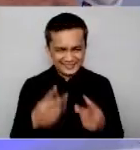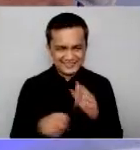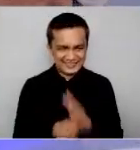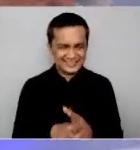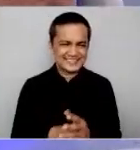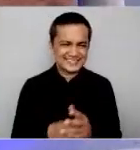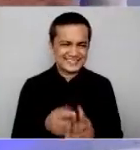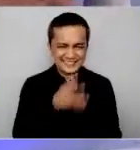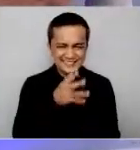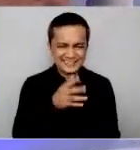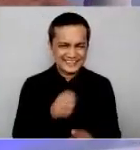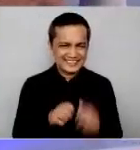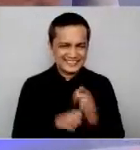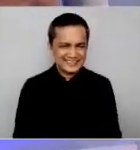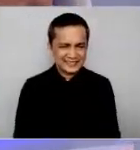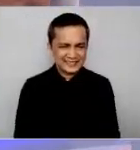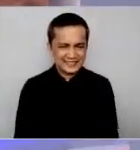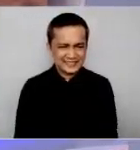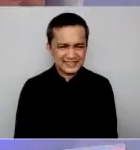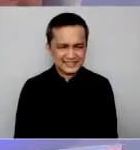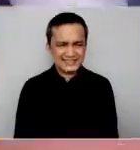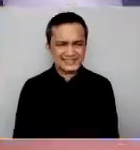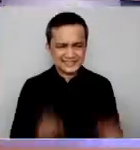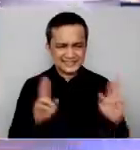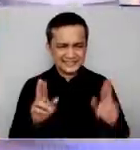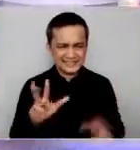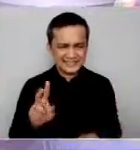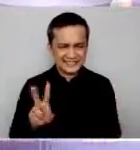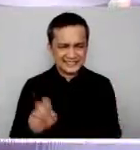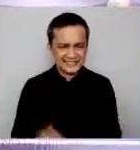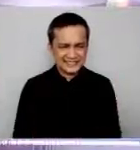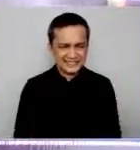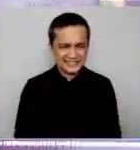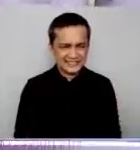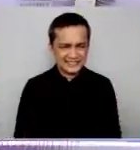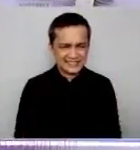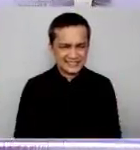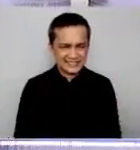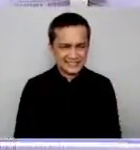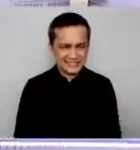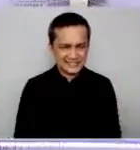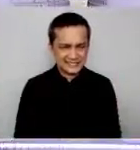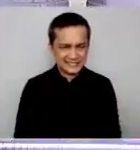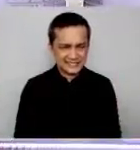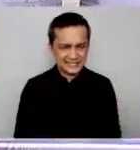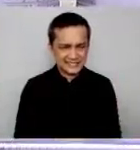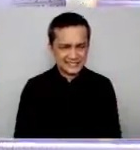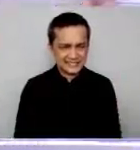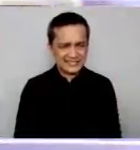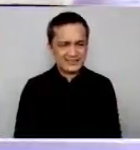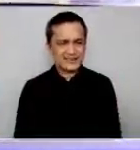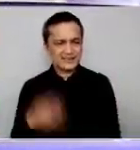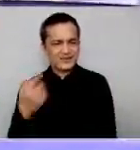Kailangan mag-kasama. Ready? And 3, 2, 1! Ah! Dapat sabay din.